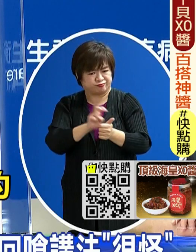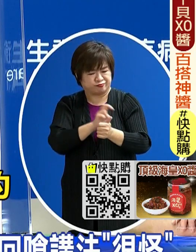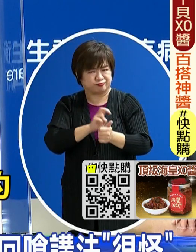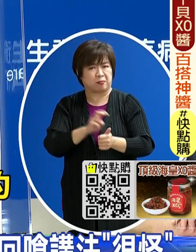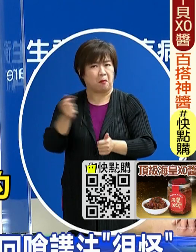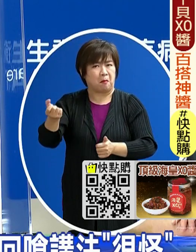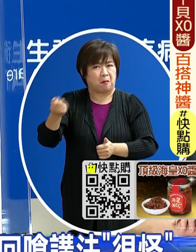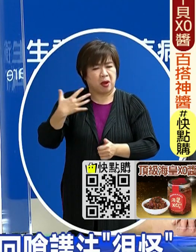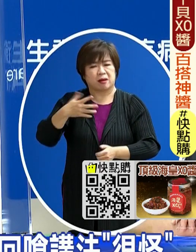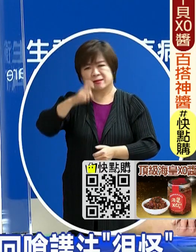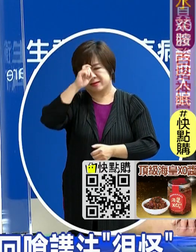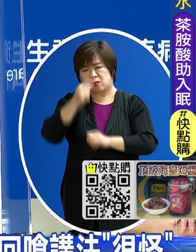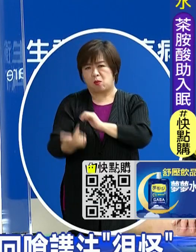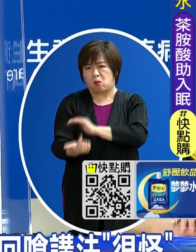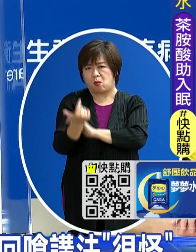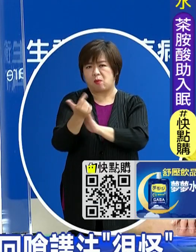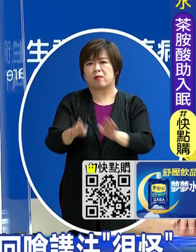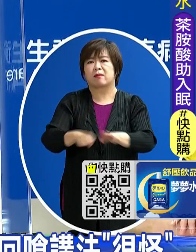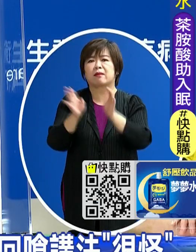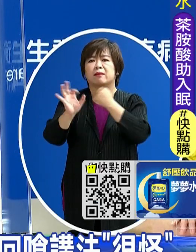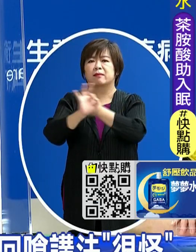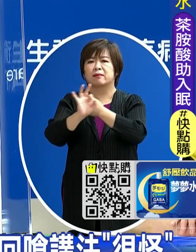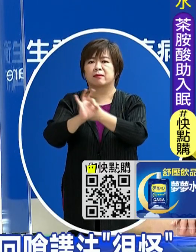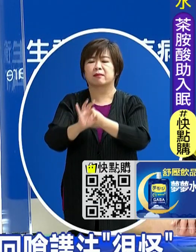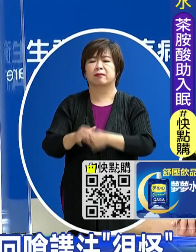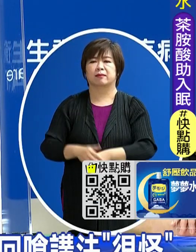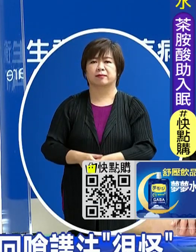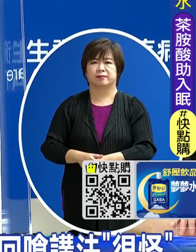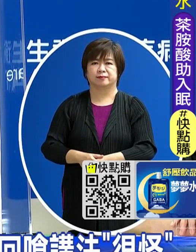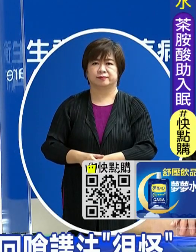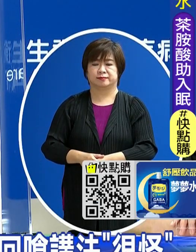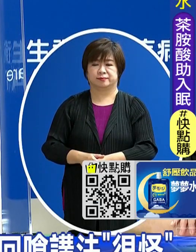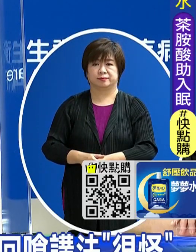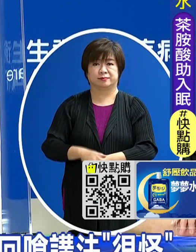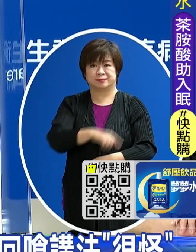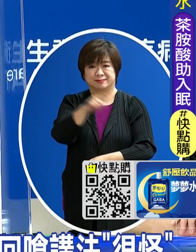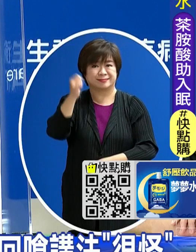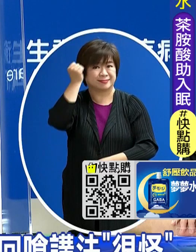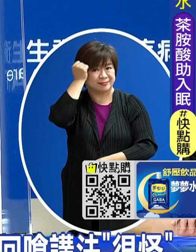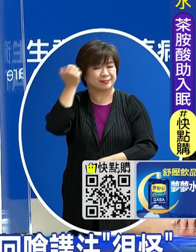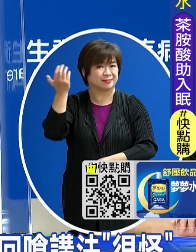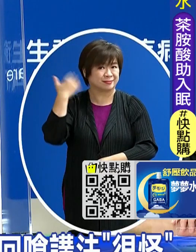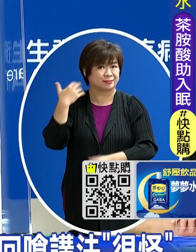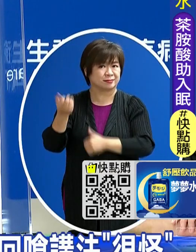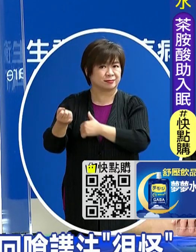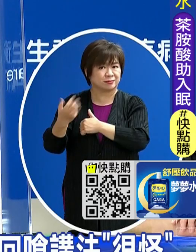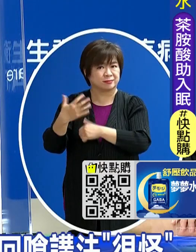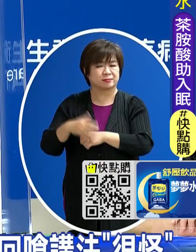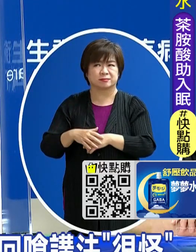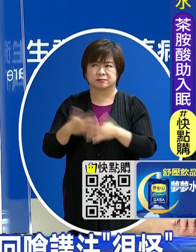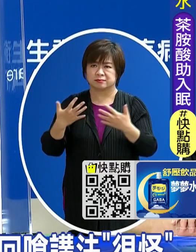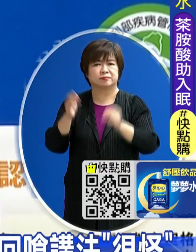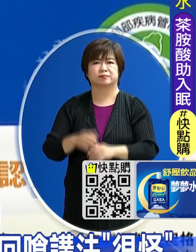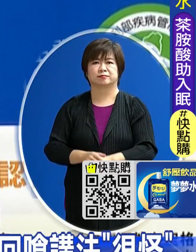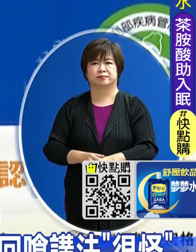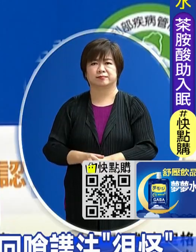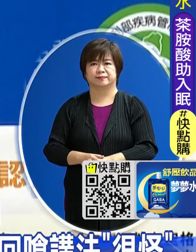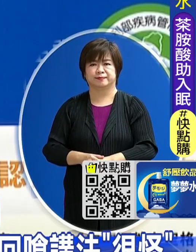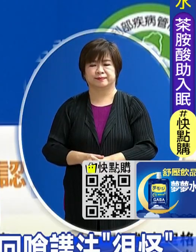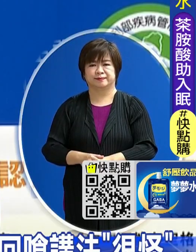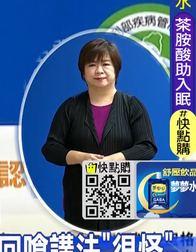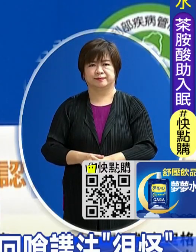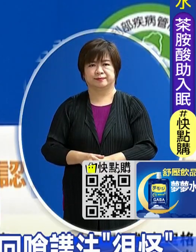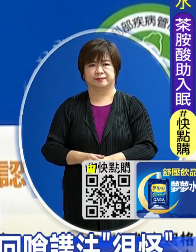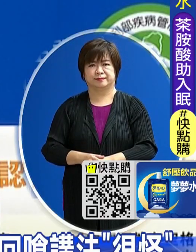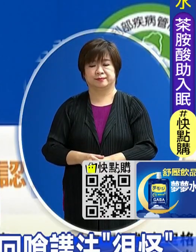尽快的哈能够来开始试办，所以大家也记得他那时候跟我讲，那在礼拜五、礼拜六吧，那